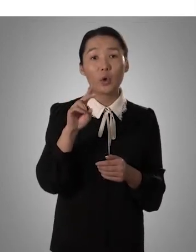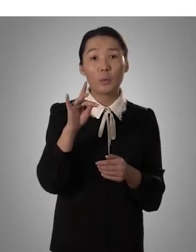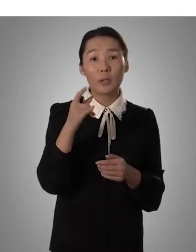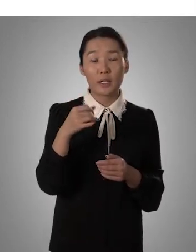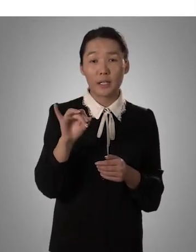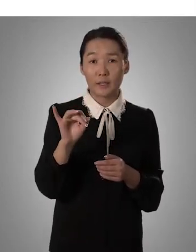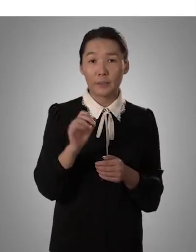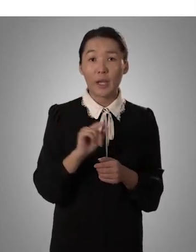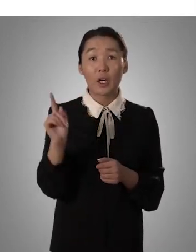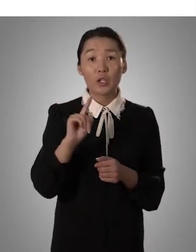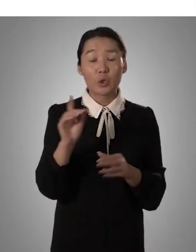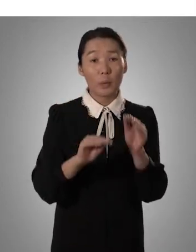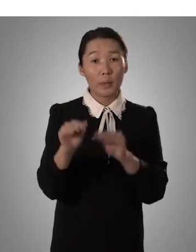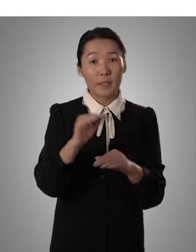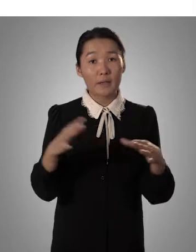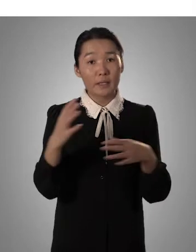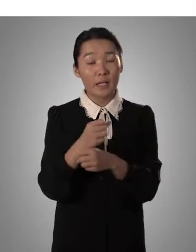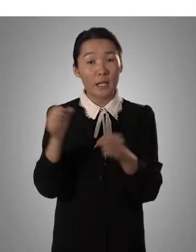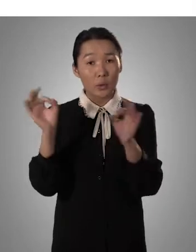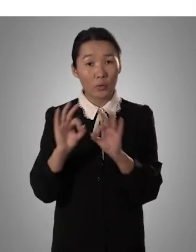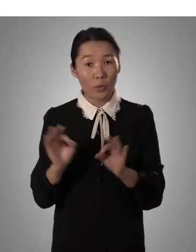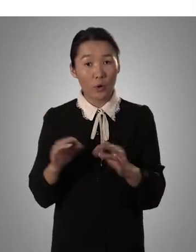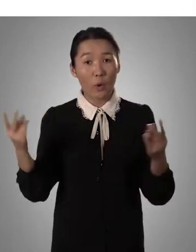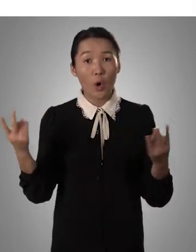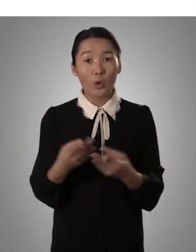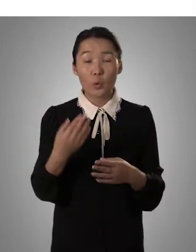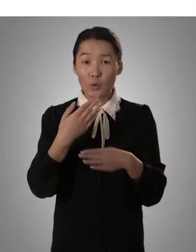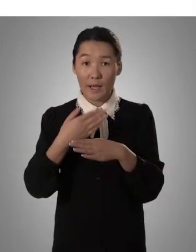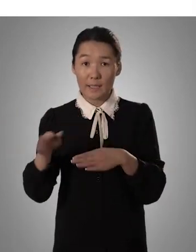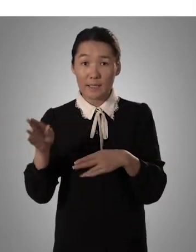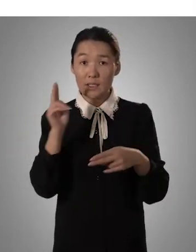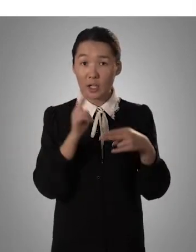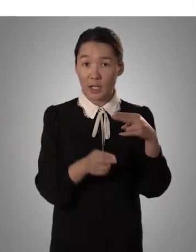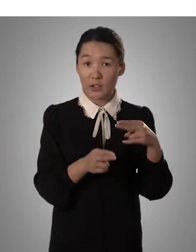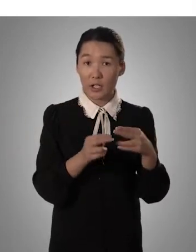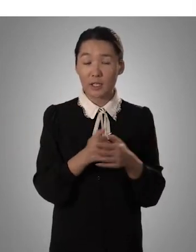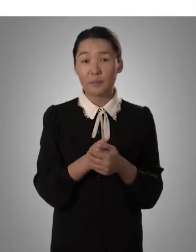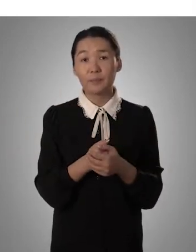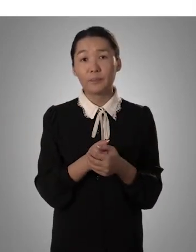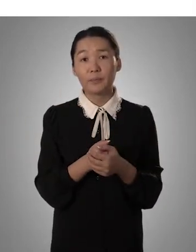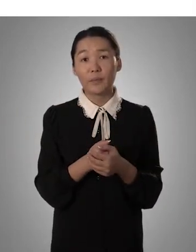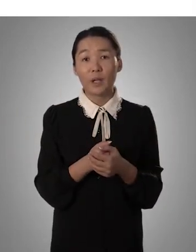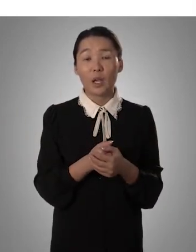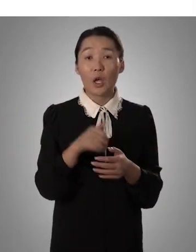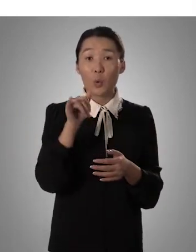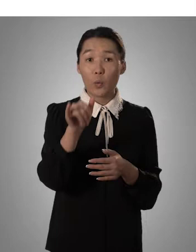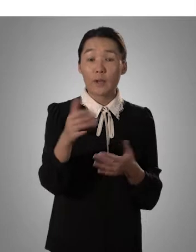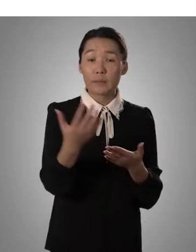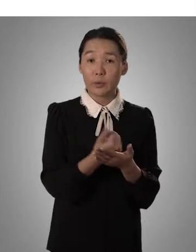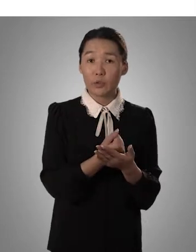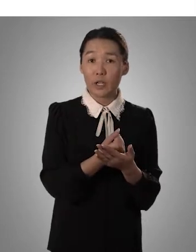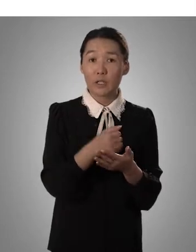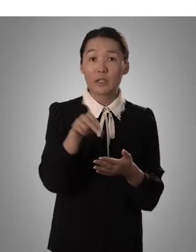чтобы образовать краткую форму нужно отсечь окончании и у вас получалось